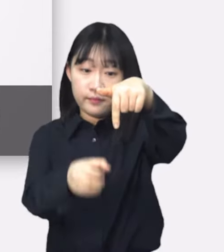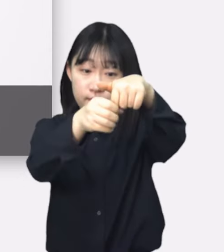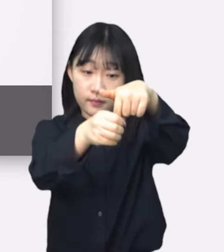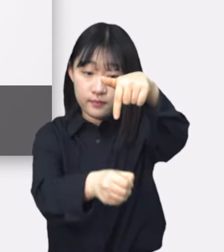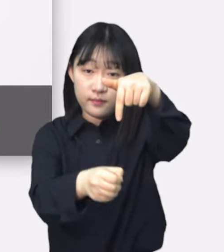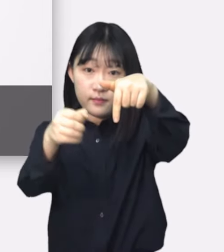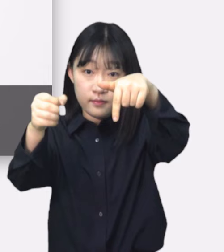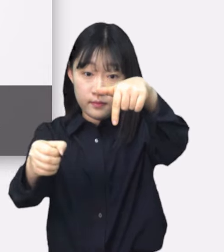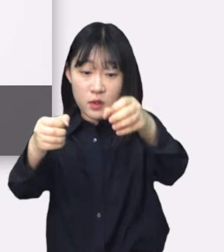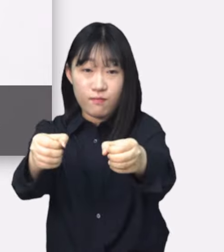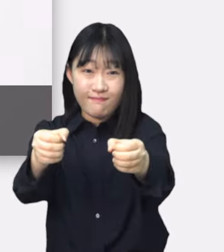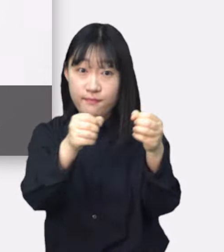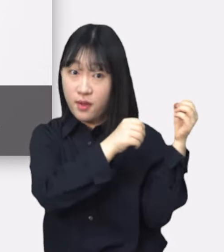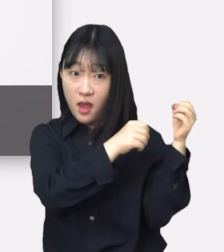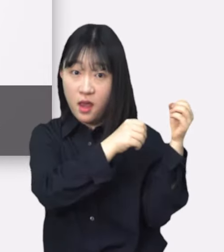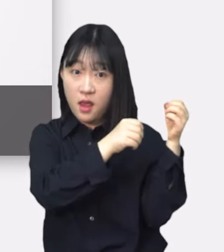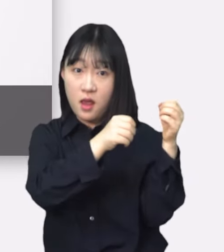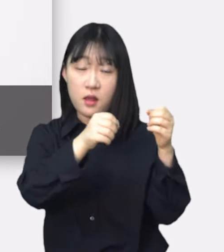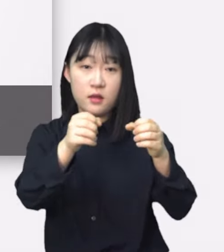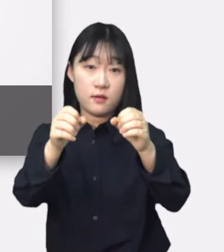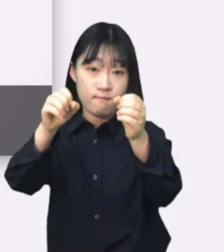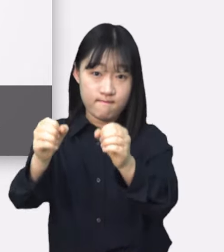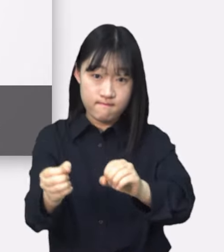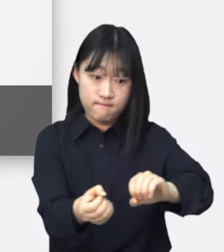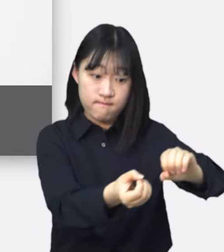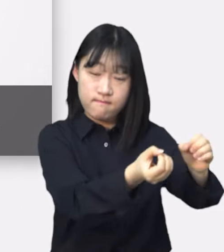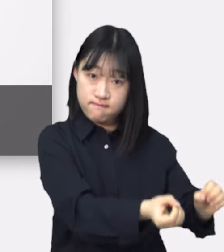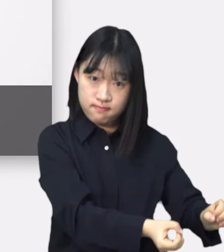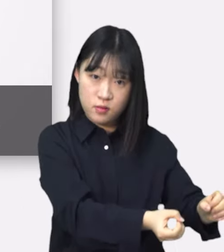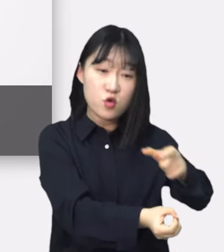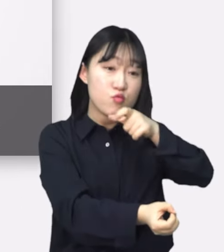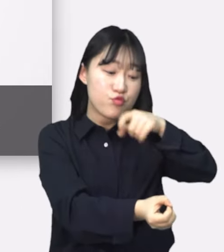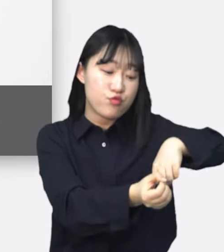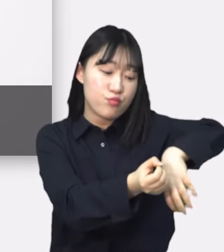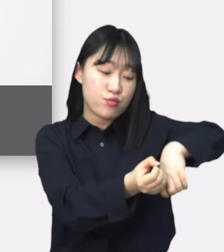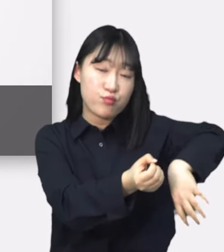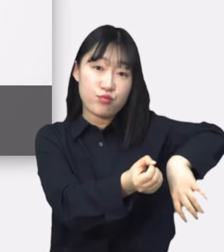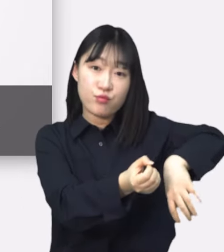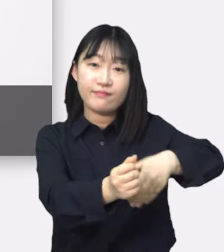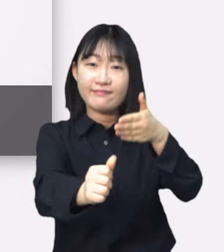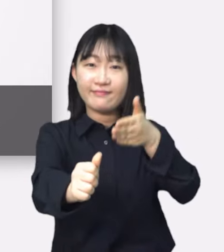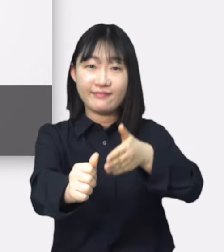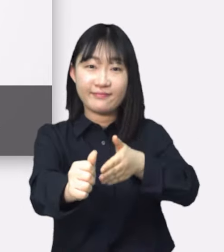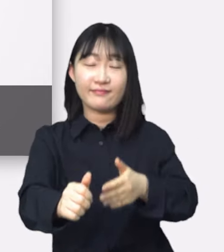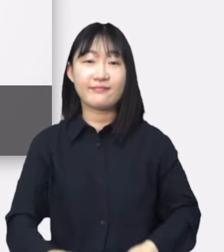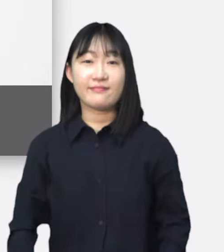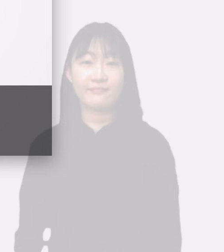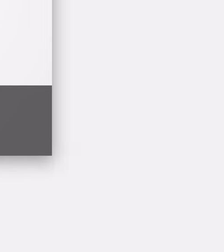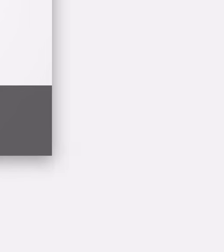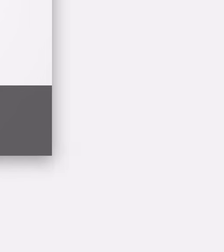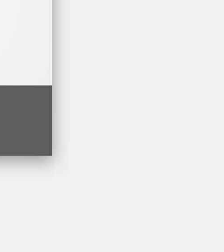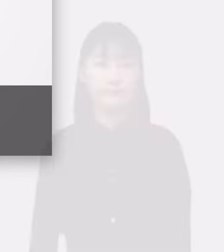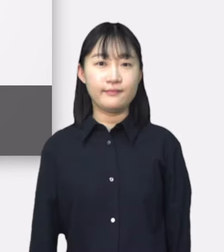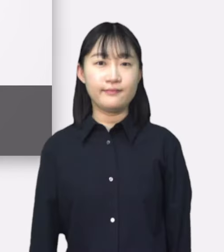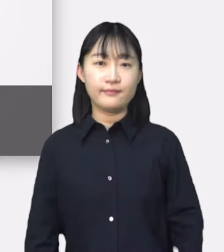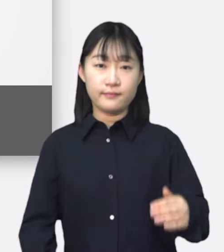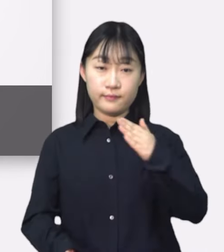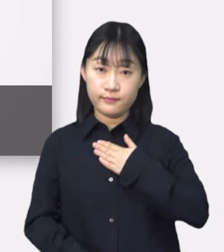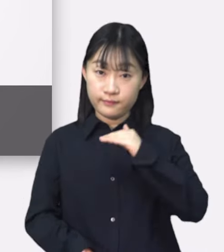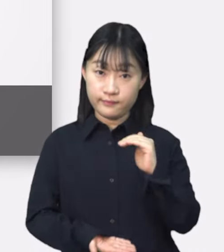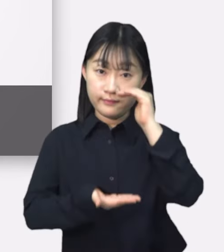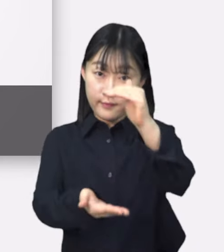분리해 급수 호스를 아래로 향하게 하여 호스 내부의 물을 제거해 주세요. 추운